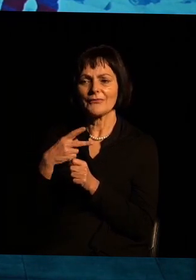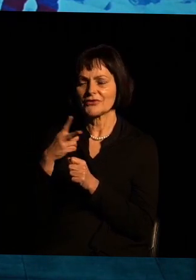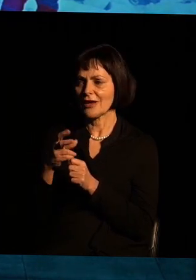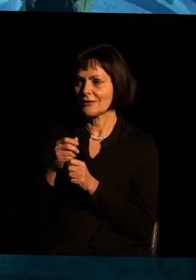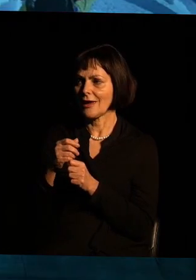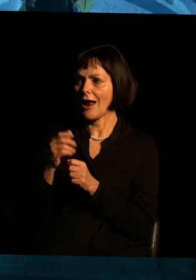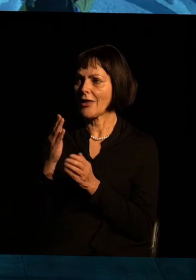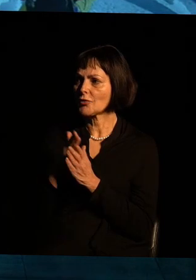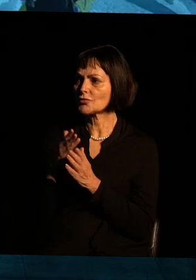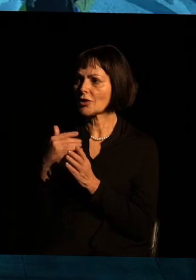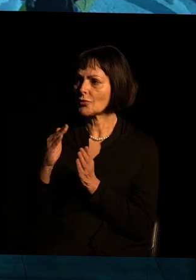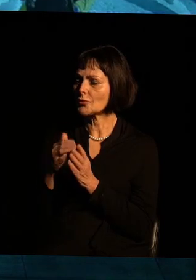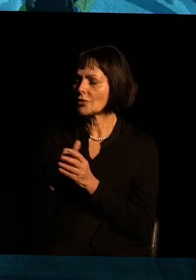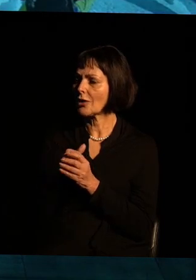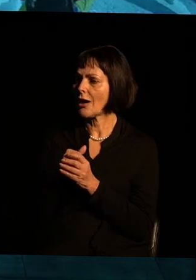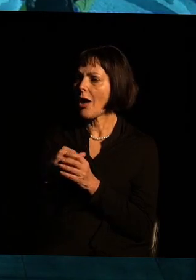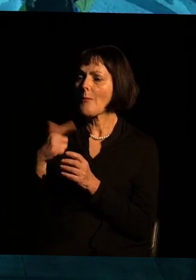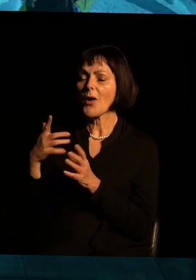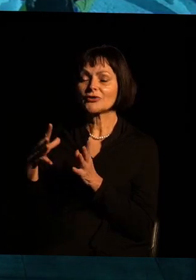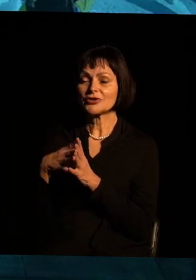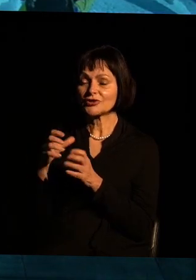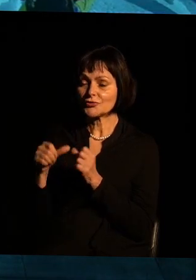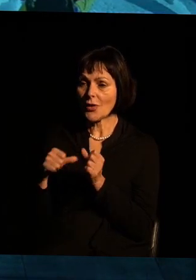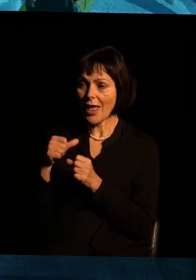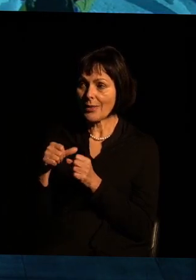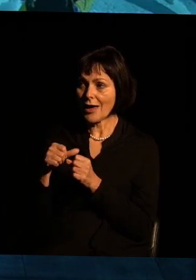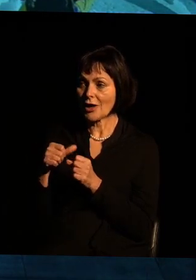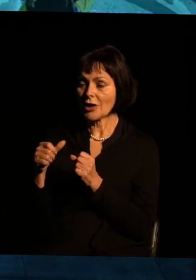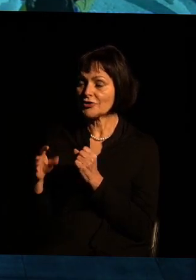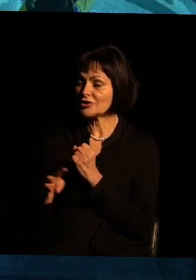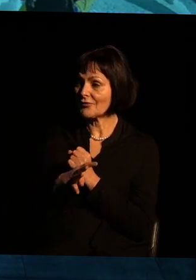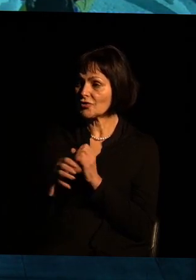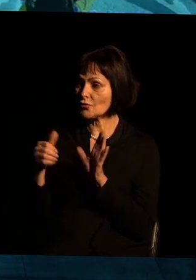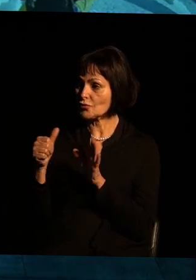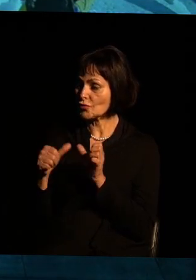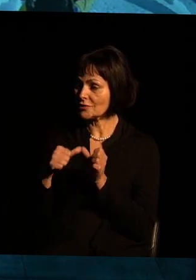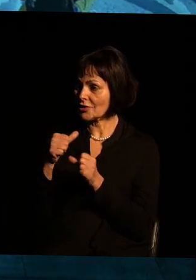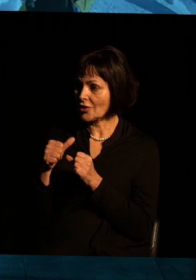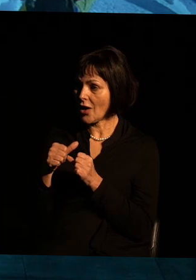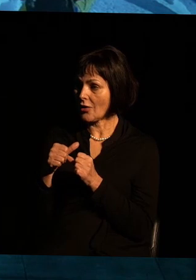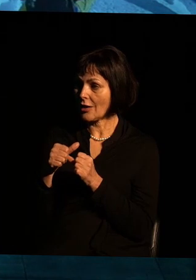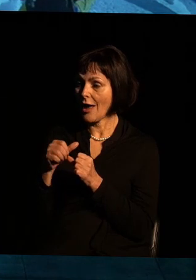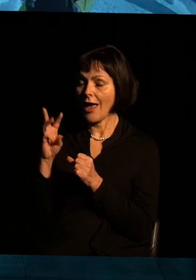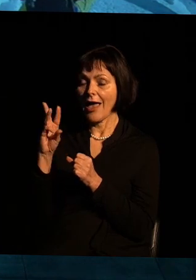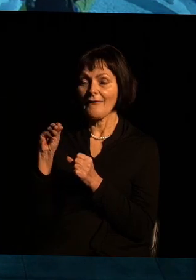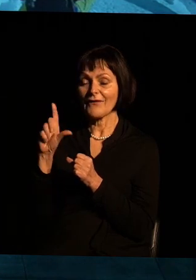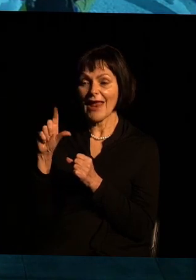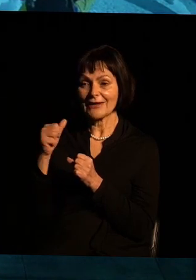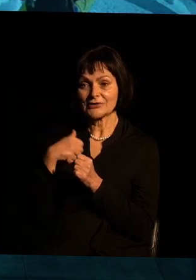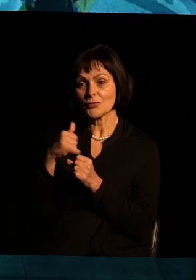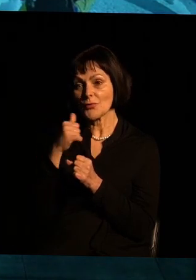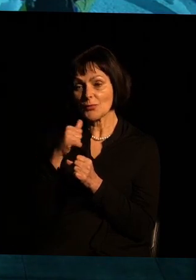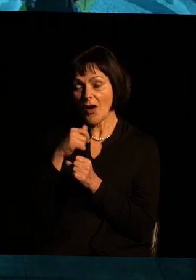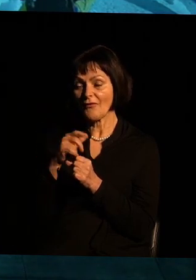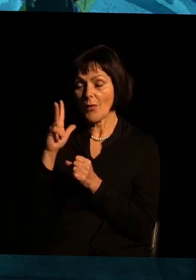Ale już tak bardzo króciutko, po 10 latach, właśnie rok 96, Krzysiu Wielicki też kilka razy